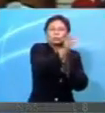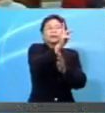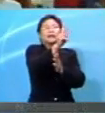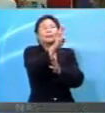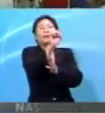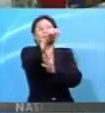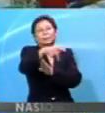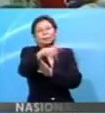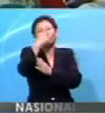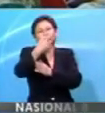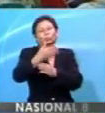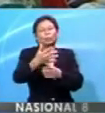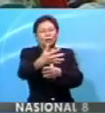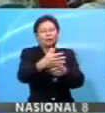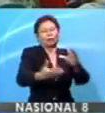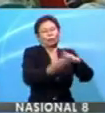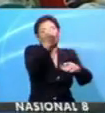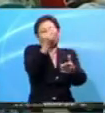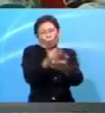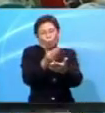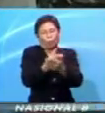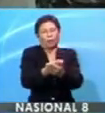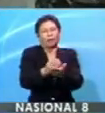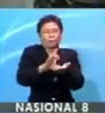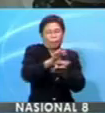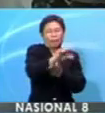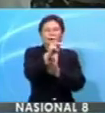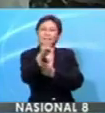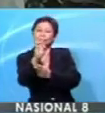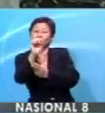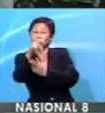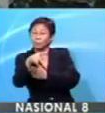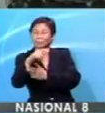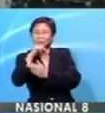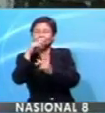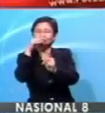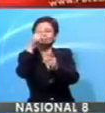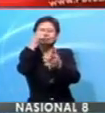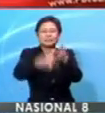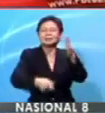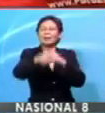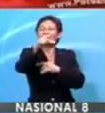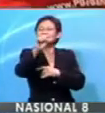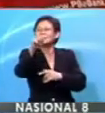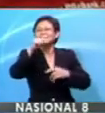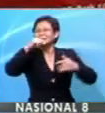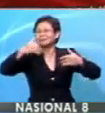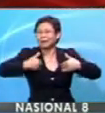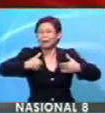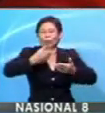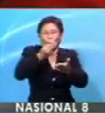kwsp untuk membuat pengeluaran bagi skim pelaburan kwsp tidak akan mengenakan GST bagi UN